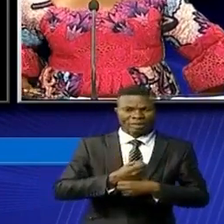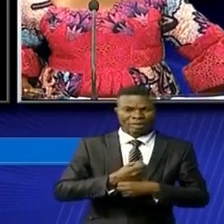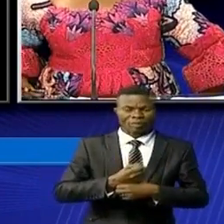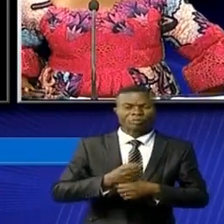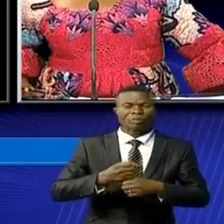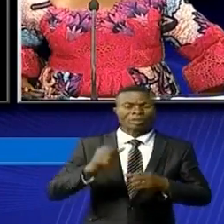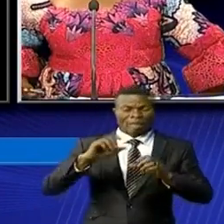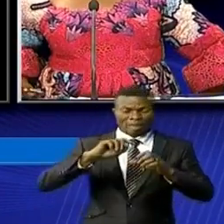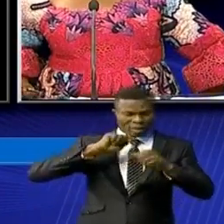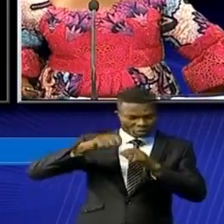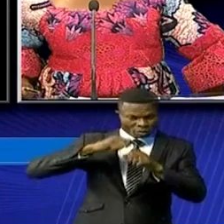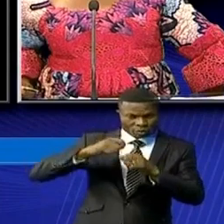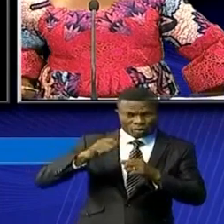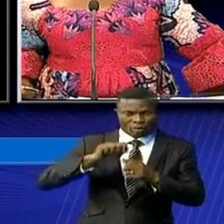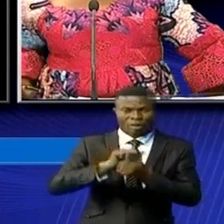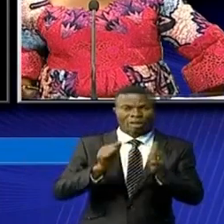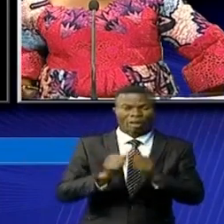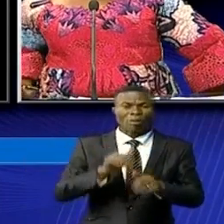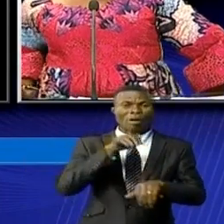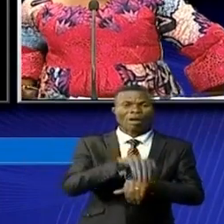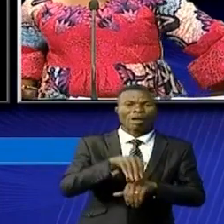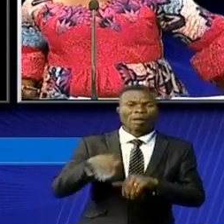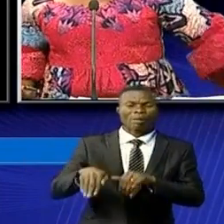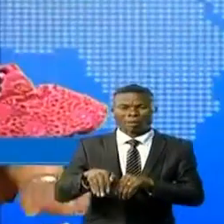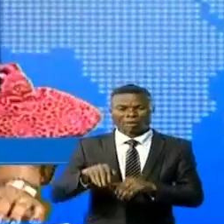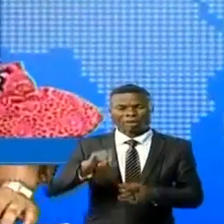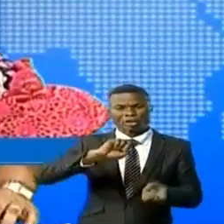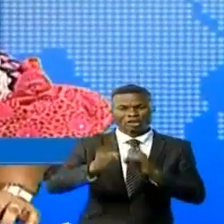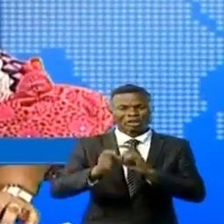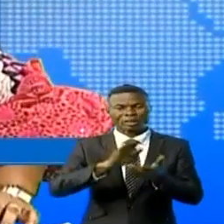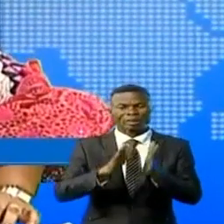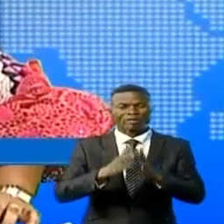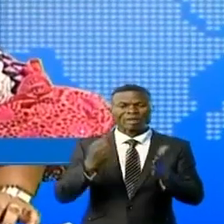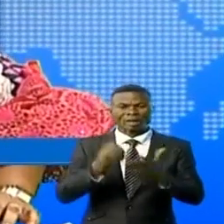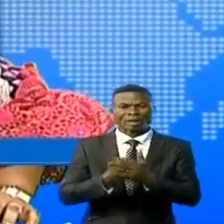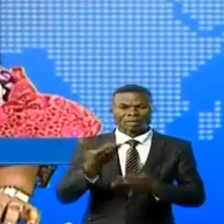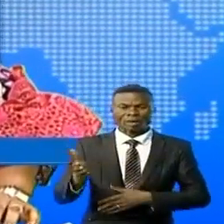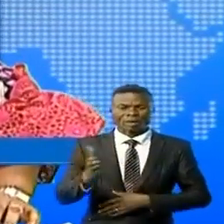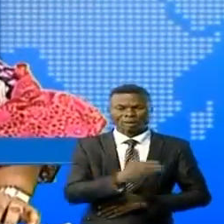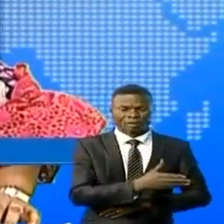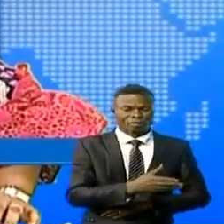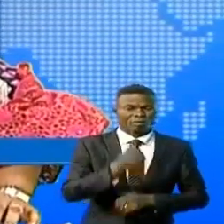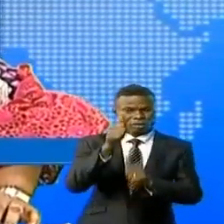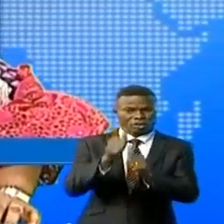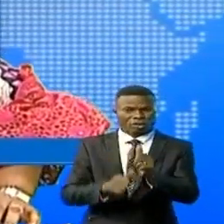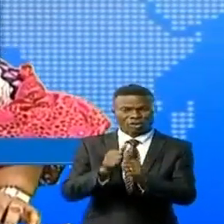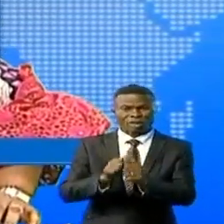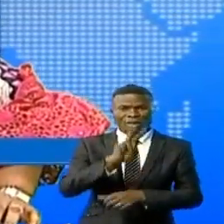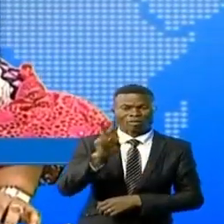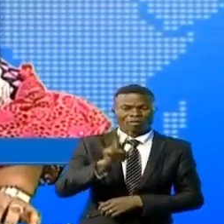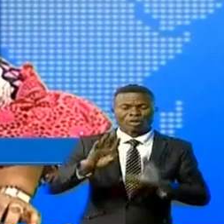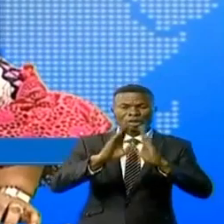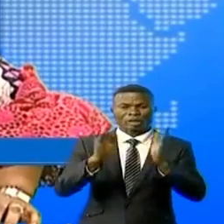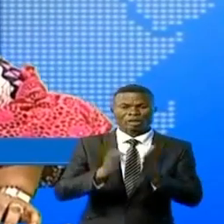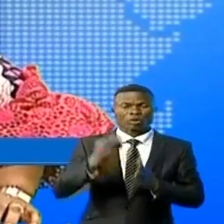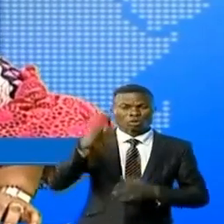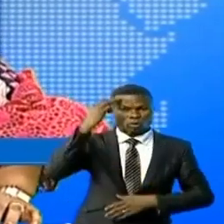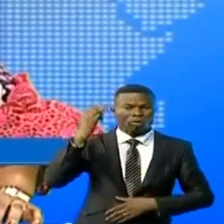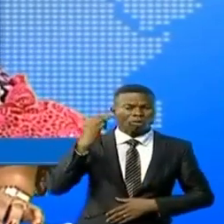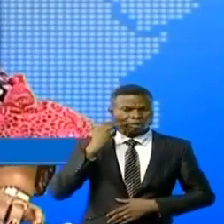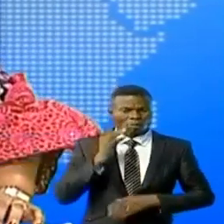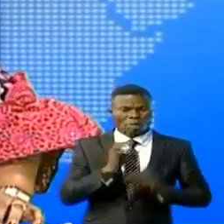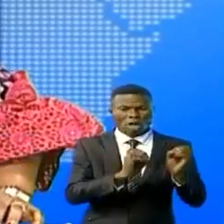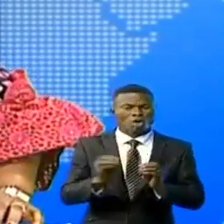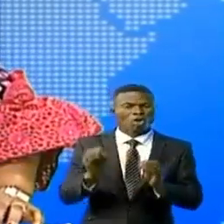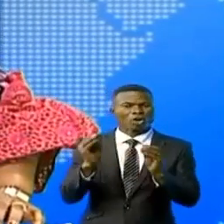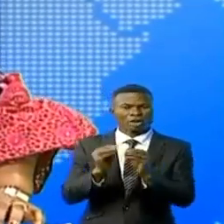laboratoire biologique sur le manioc panifiables comme chaque vendredi tous les membres du gouvernement se sont réunis